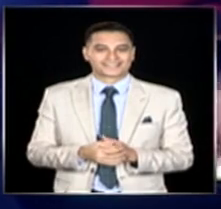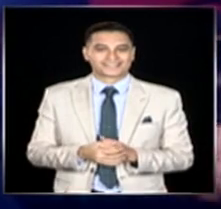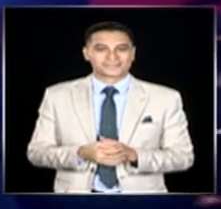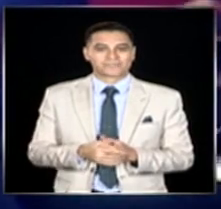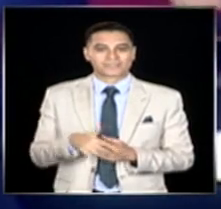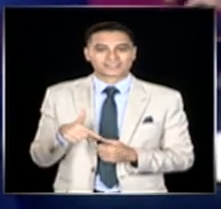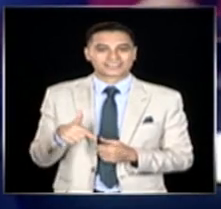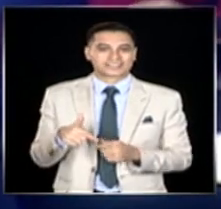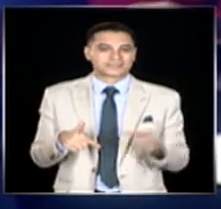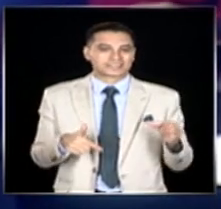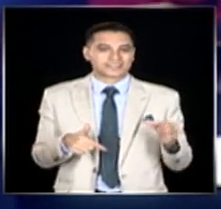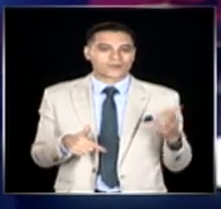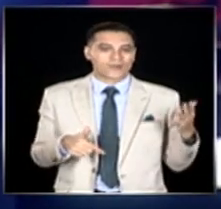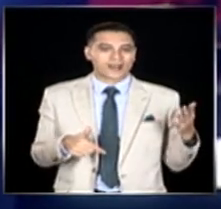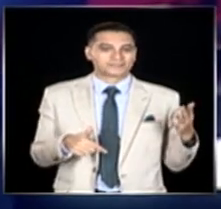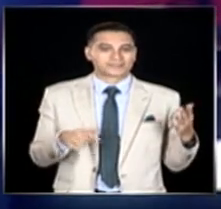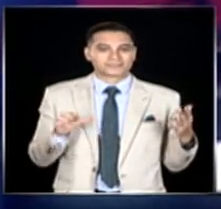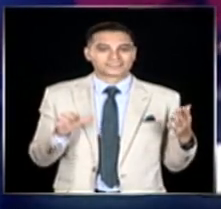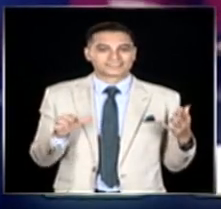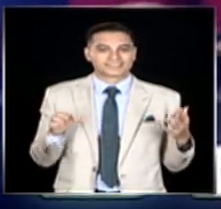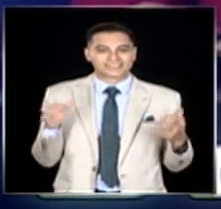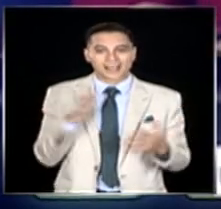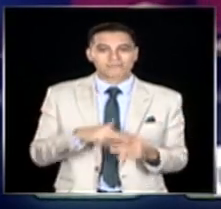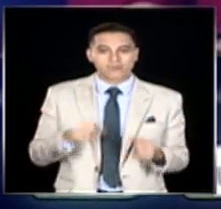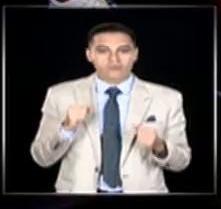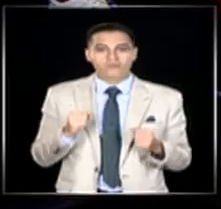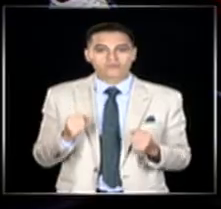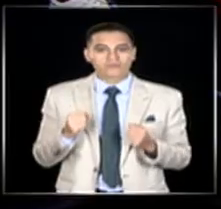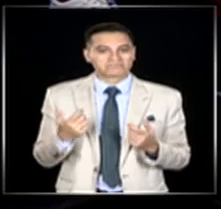ستة من تسعة وخمسة من تسعة، ما فرقتش كتير على الدوشة اللي انتوا عاملينها.